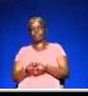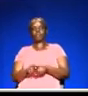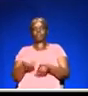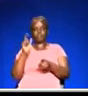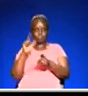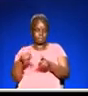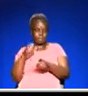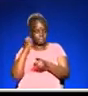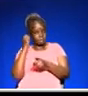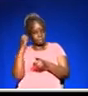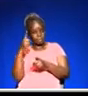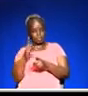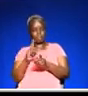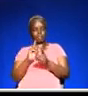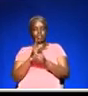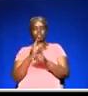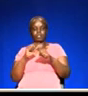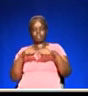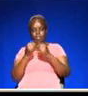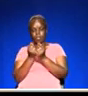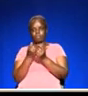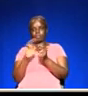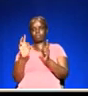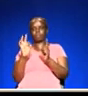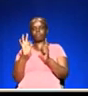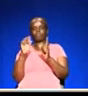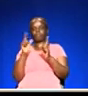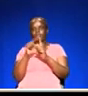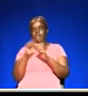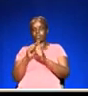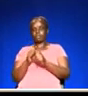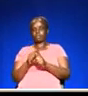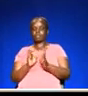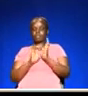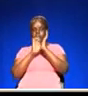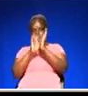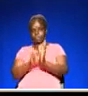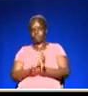tuelewe aina za maneno. Na hebu tazama aina hizi.